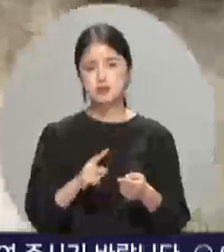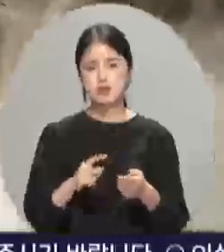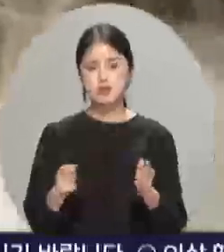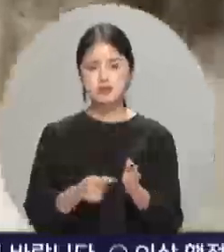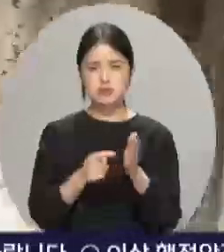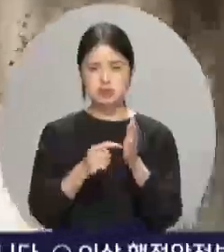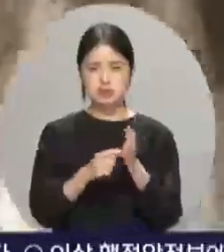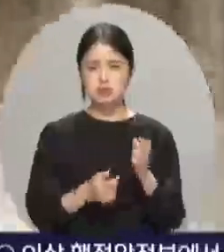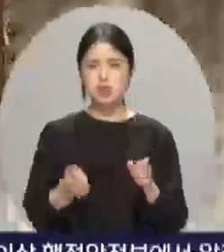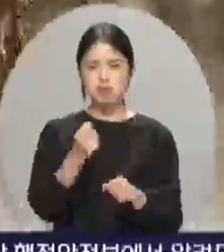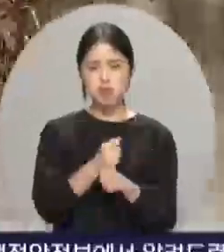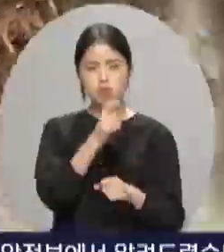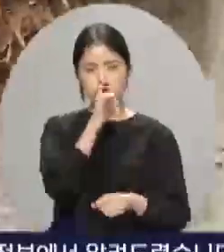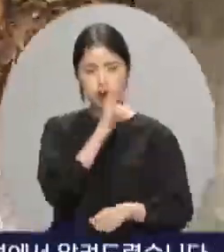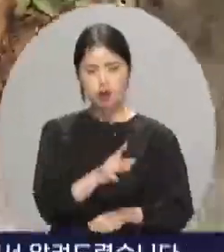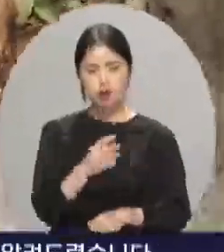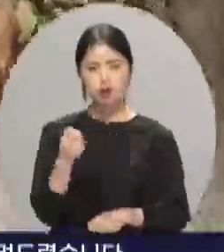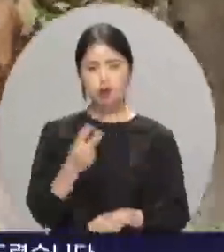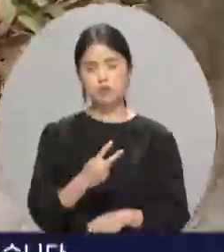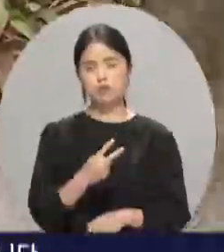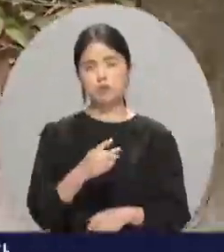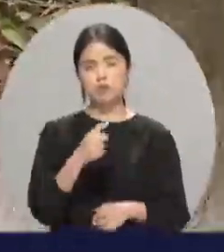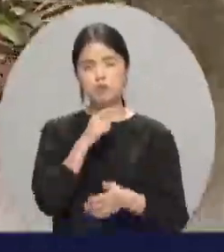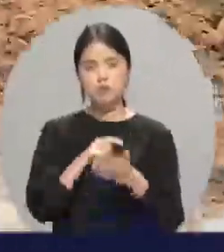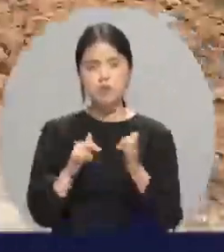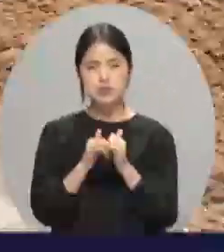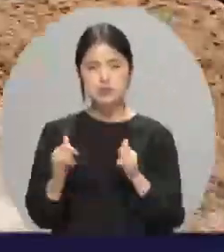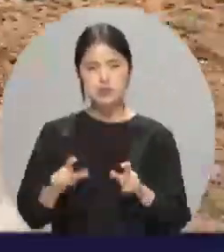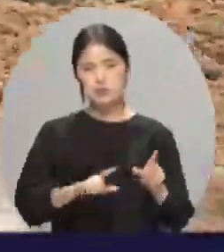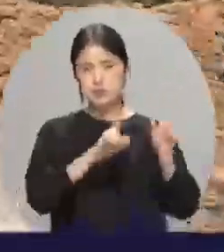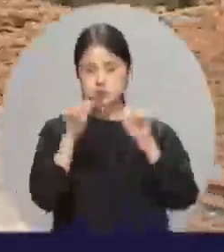응급복구는 지지부진하고 수재민과 피해 상인들의